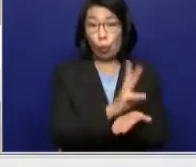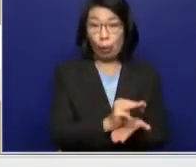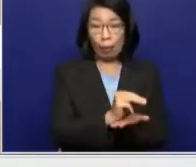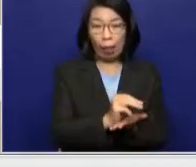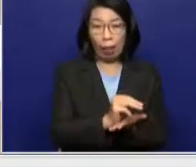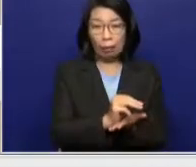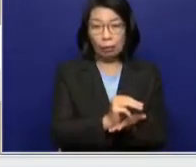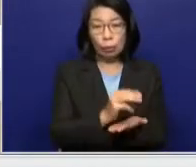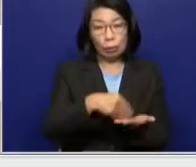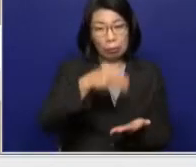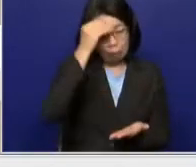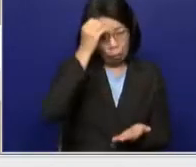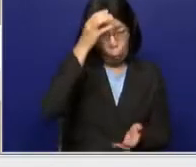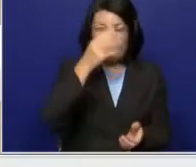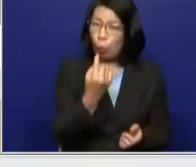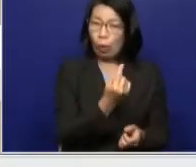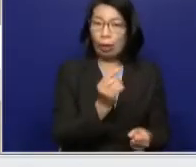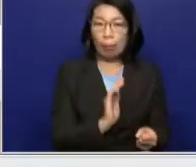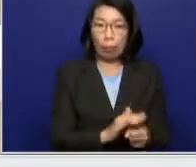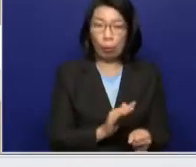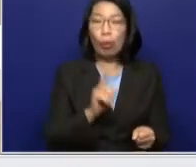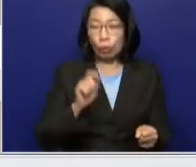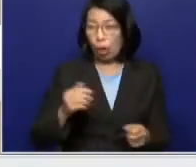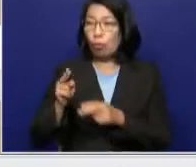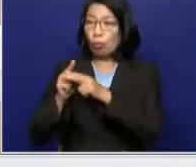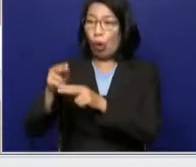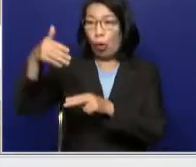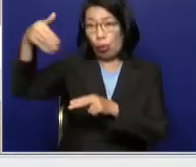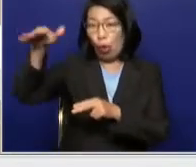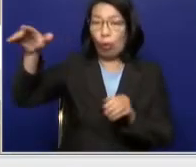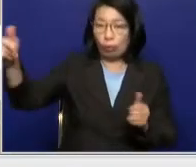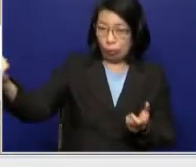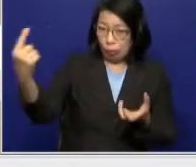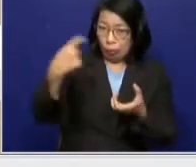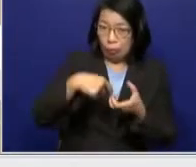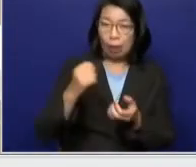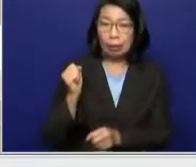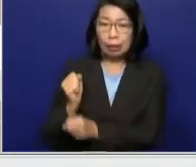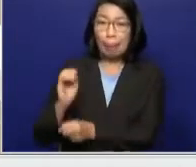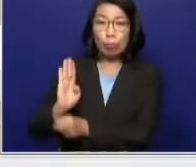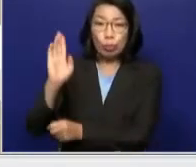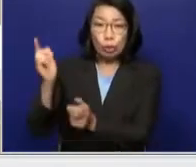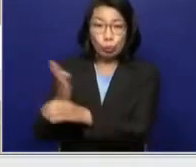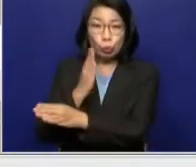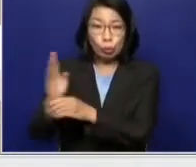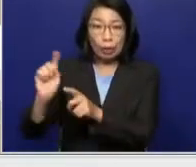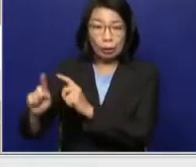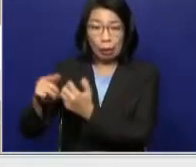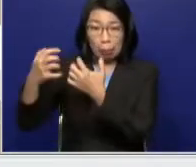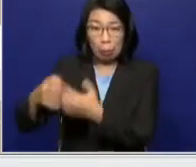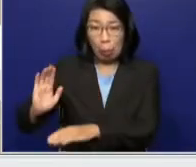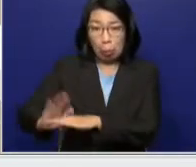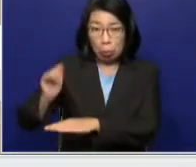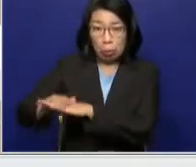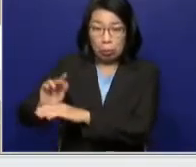างมหาวิทยาลัยไม่เพียงพอต้องตั้งบุคคลภายนอกที่มีความเชี่ยวชาญนักธุรกิจประสบความสำเร็จโรงงานอุตสาหกรรมที่ประสบความสำ